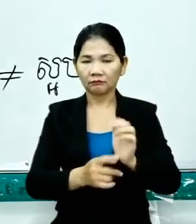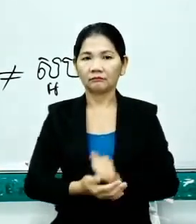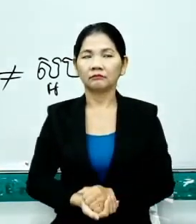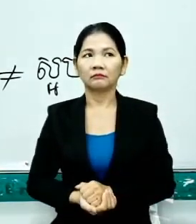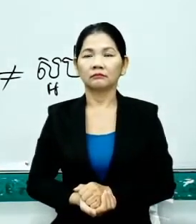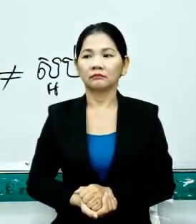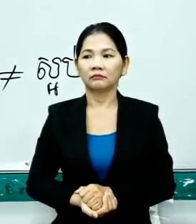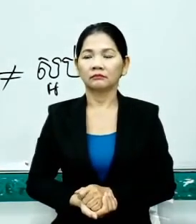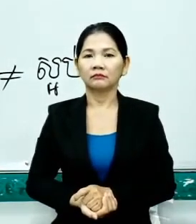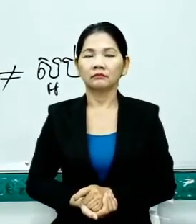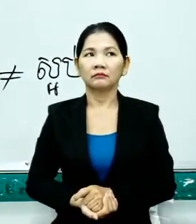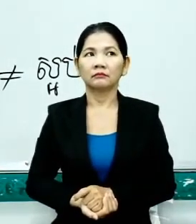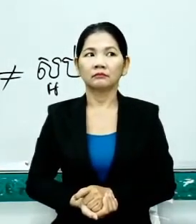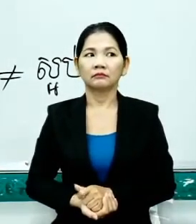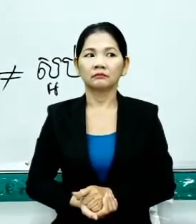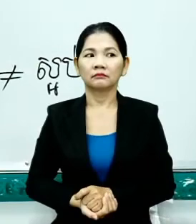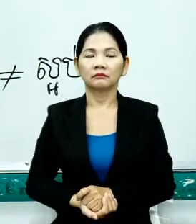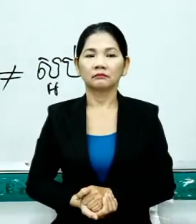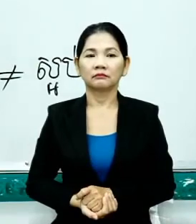ta.